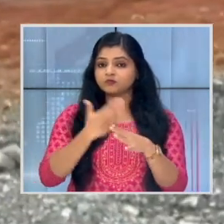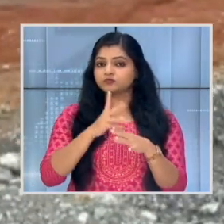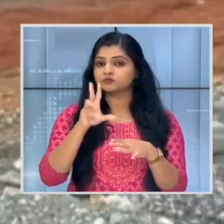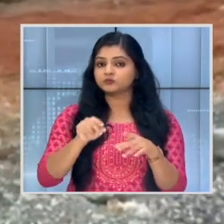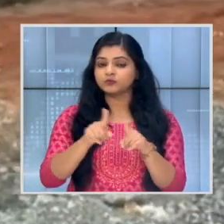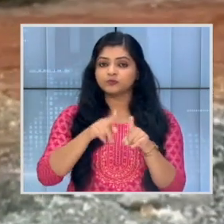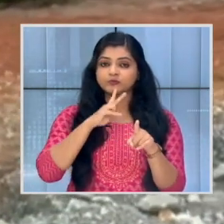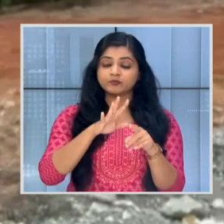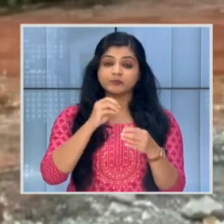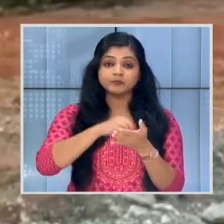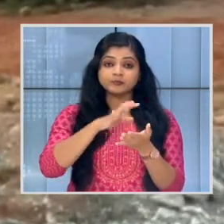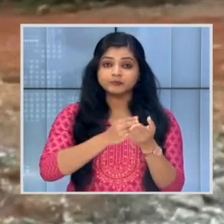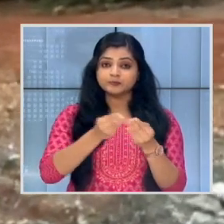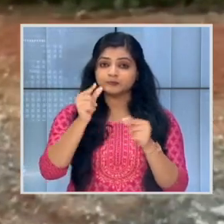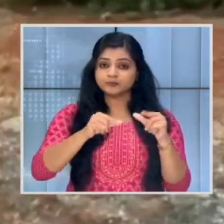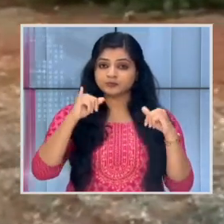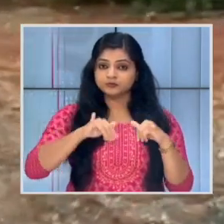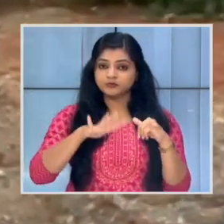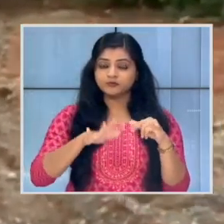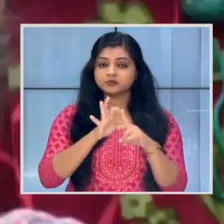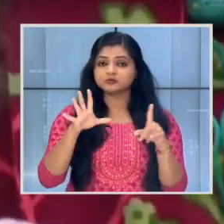അപകടകരമായ സാഹചര്യമെന്ന് വിലയിരുത്തൽ.